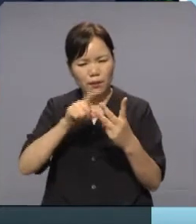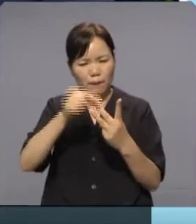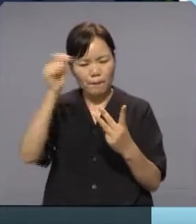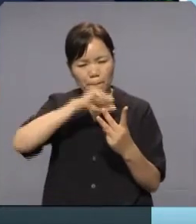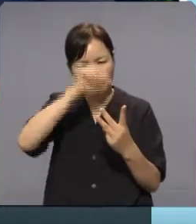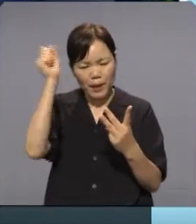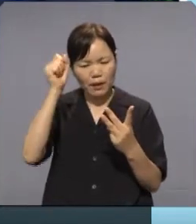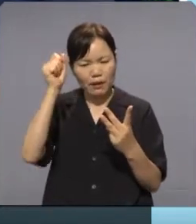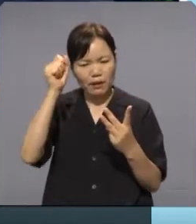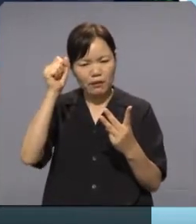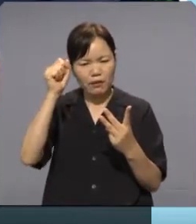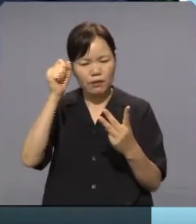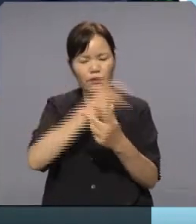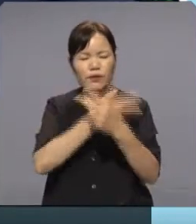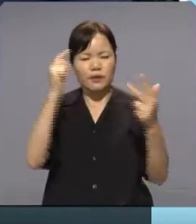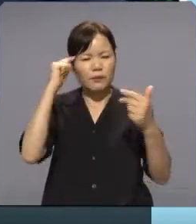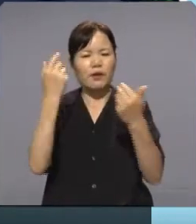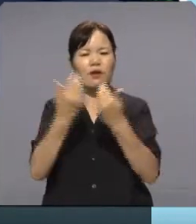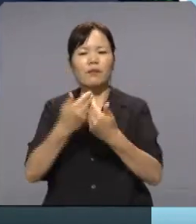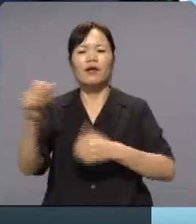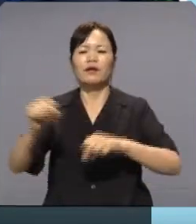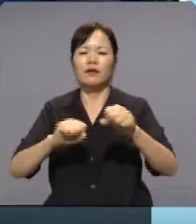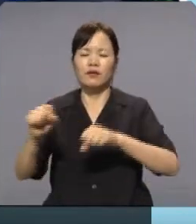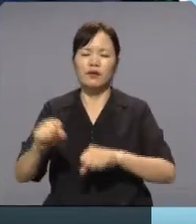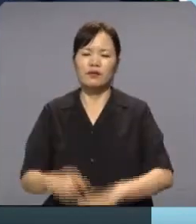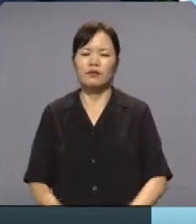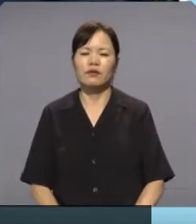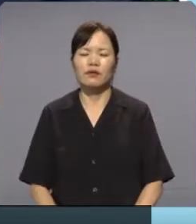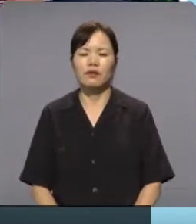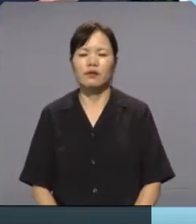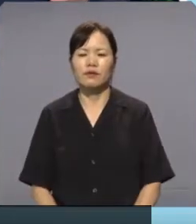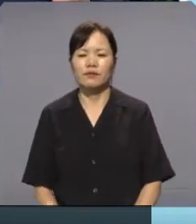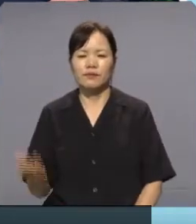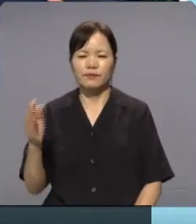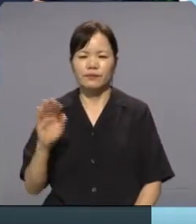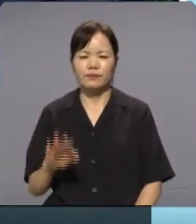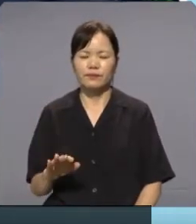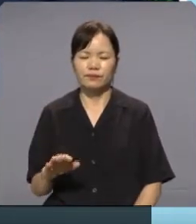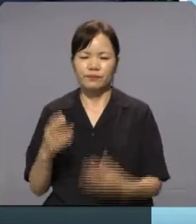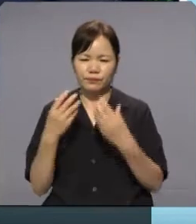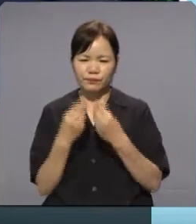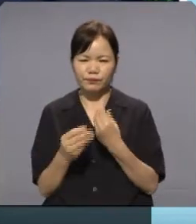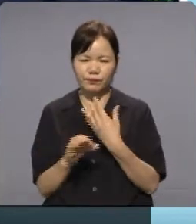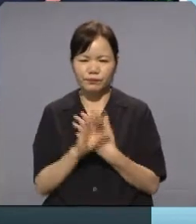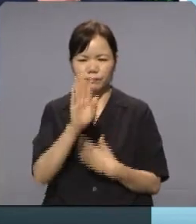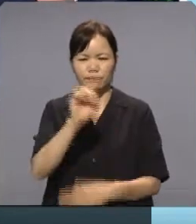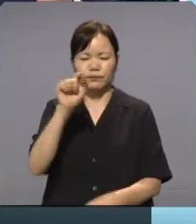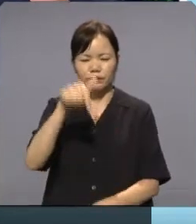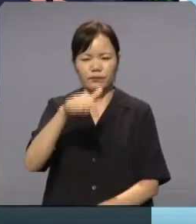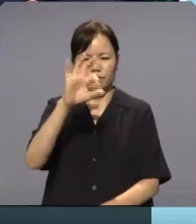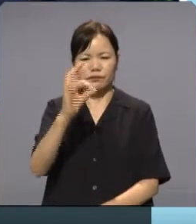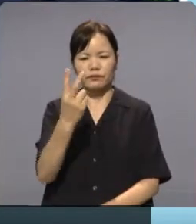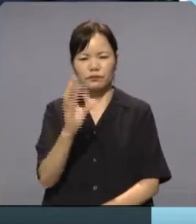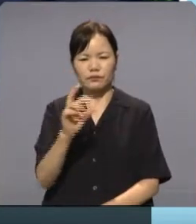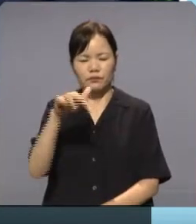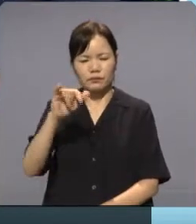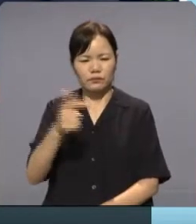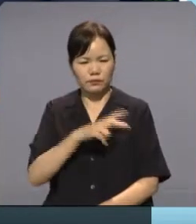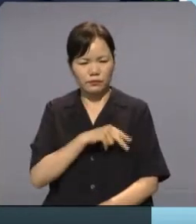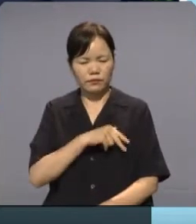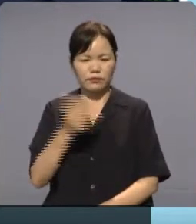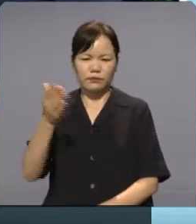이재명 전선을 펼 수밖에 없다. 다만 여기에 한 가지 더 옵션이 있다면 예를 들면 박용진 의원 같은 경우 지난 대선도 치르지